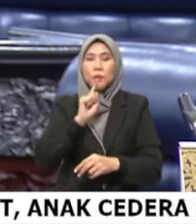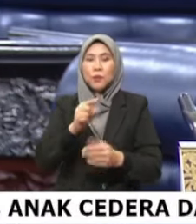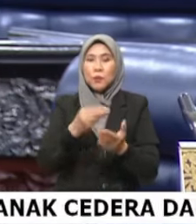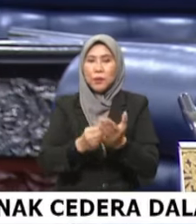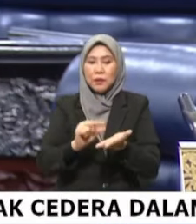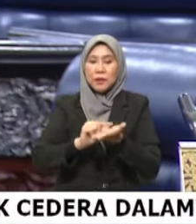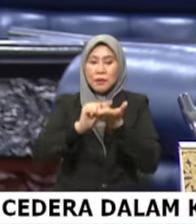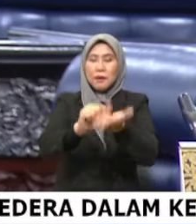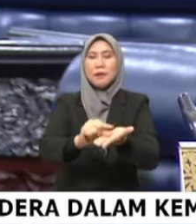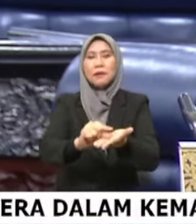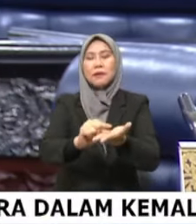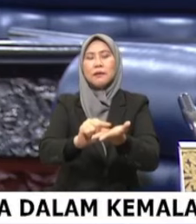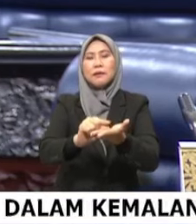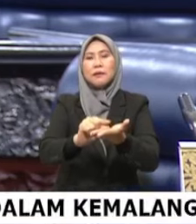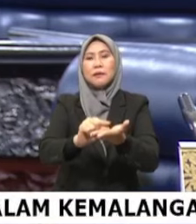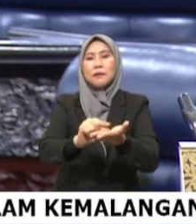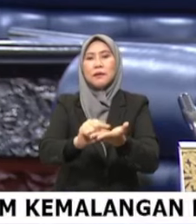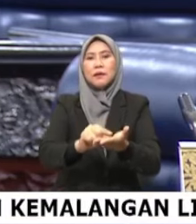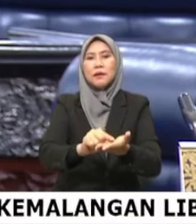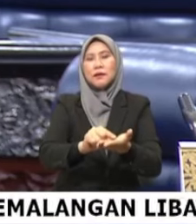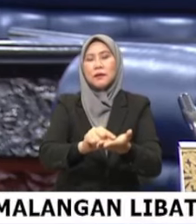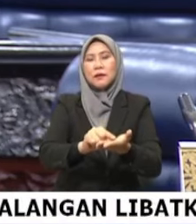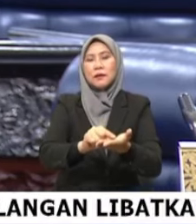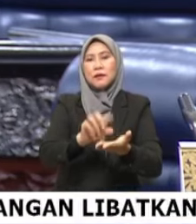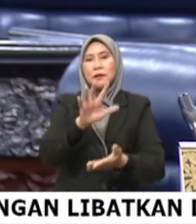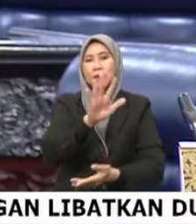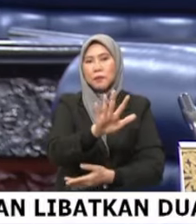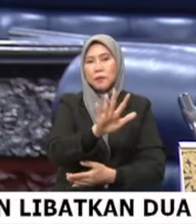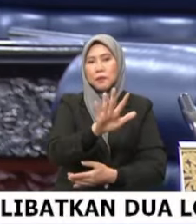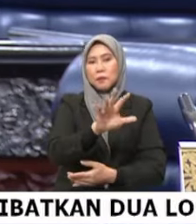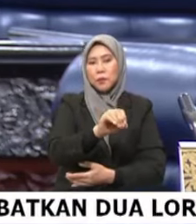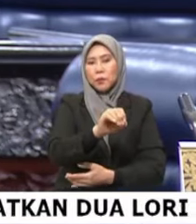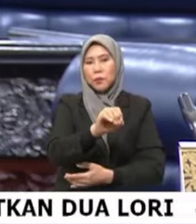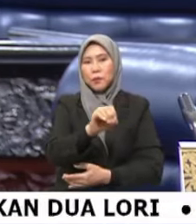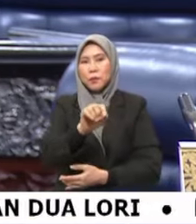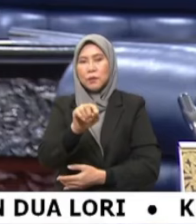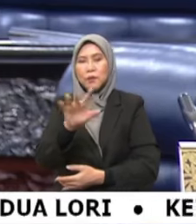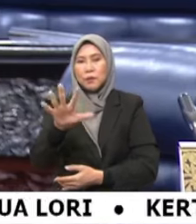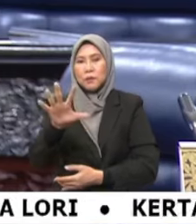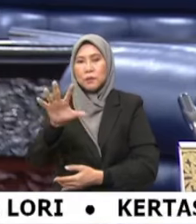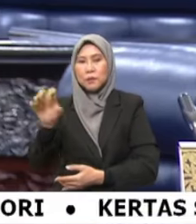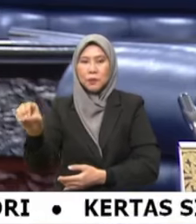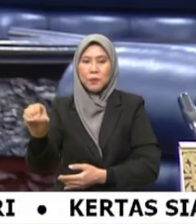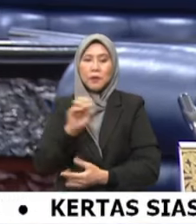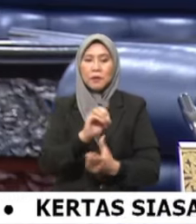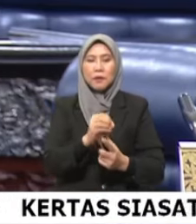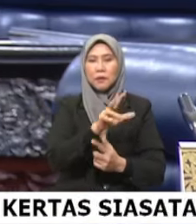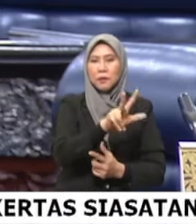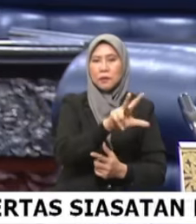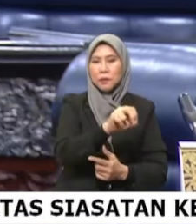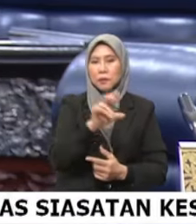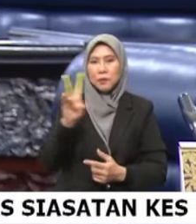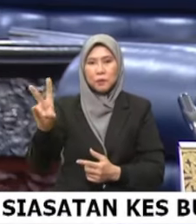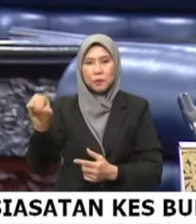grant padanan dengan nispa 50-50 ataupun 70-30